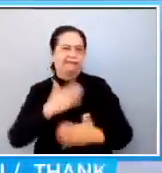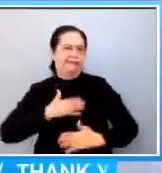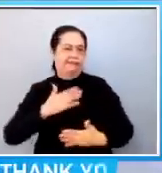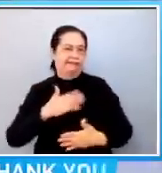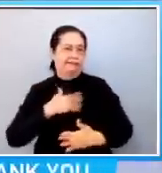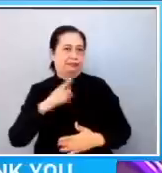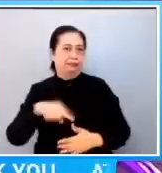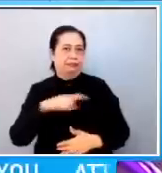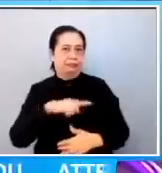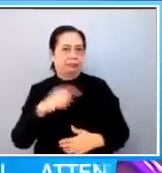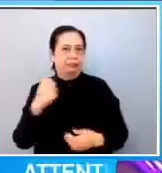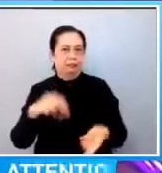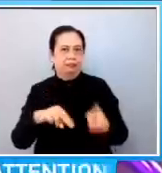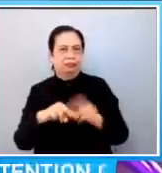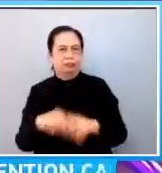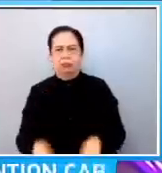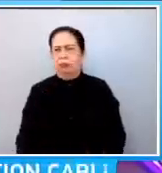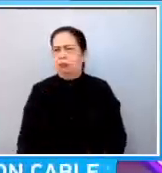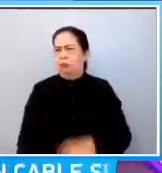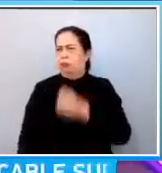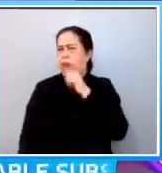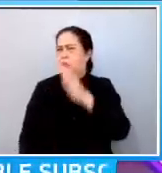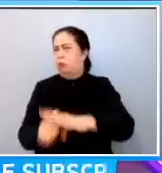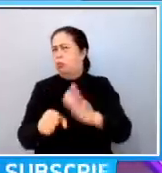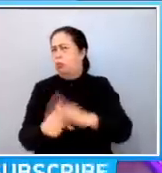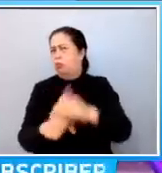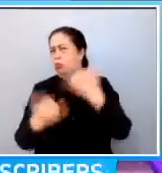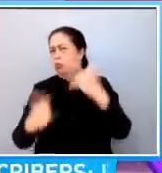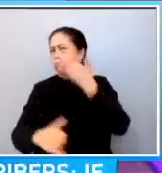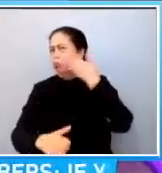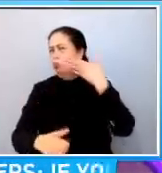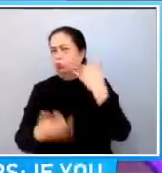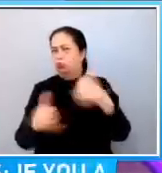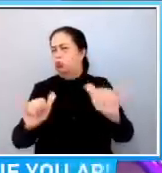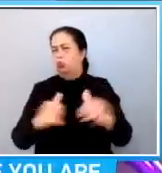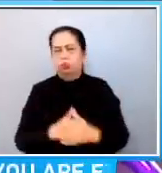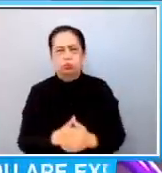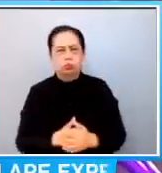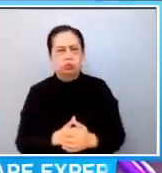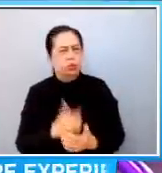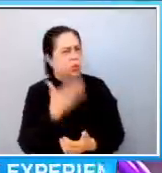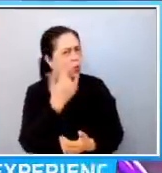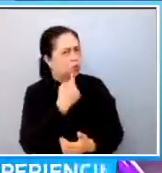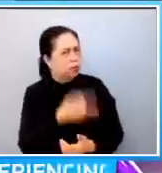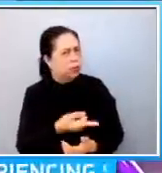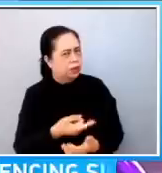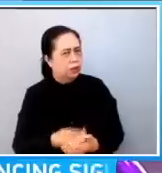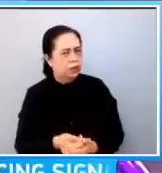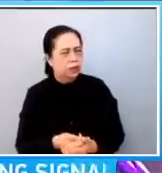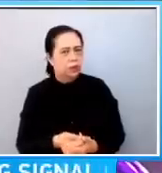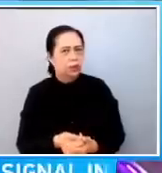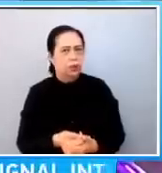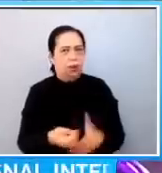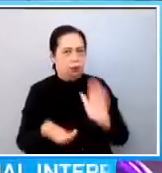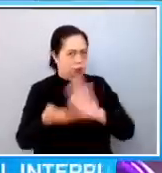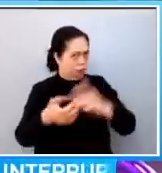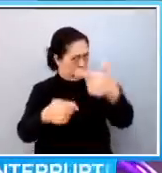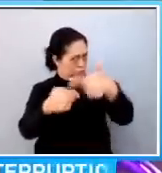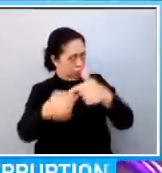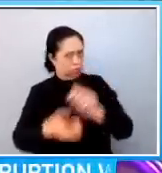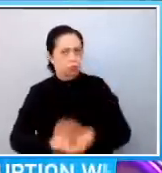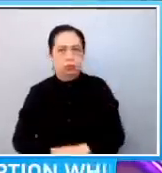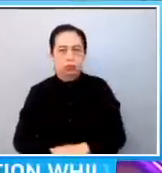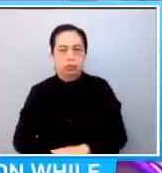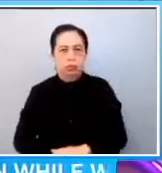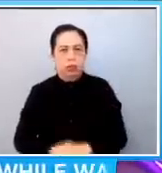pamasahe. Wala, hindi pa rin tama yun. Hindi pa rin sapat yun. Kulang pa rin yun. Bakit po hindi sapat? Eh, taas ng krudo eh. Marami